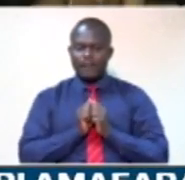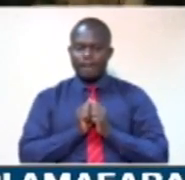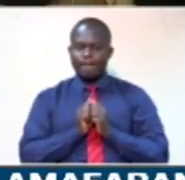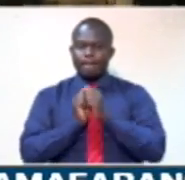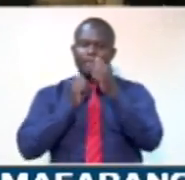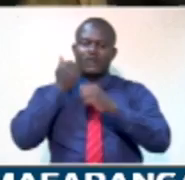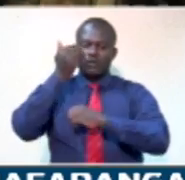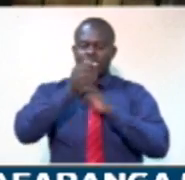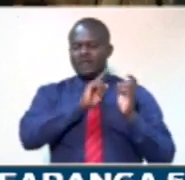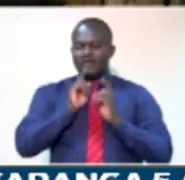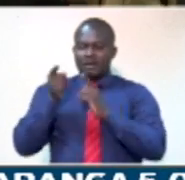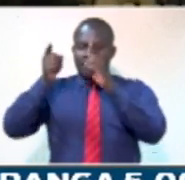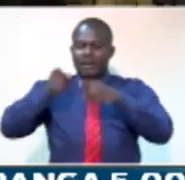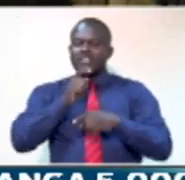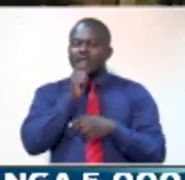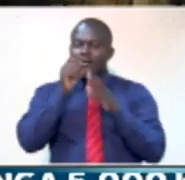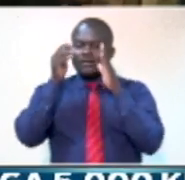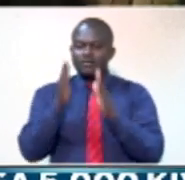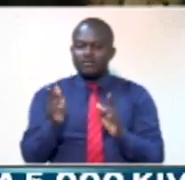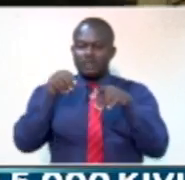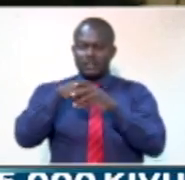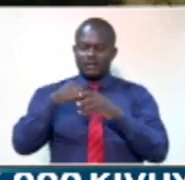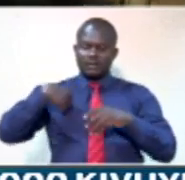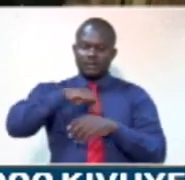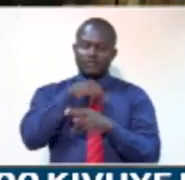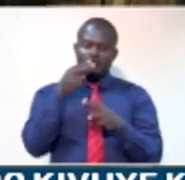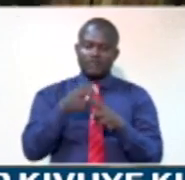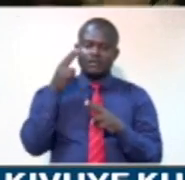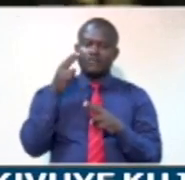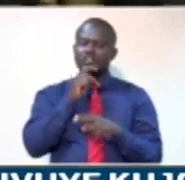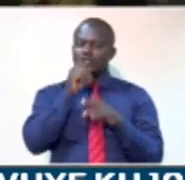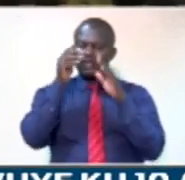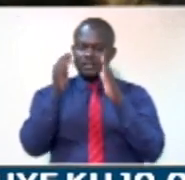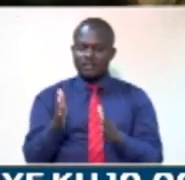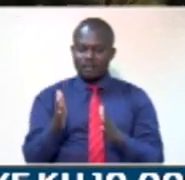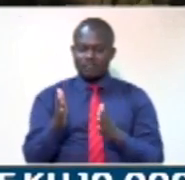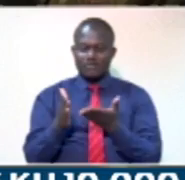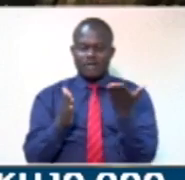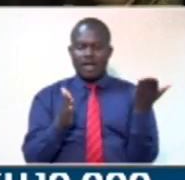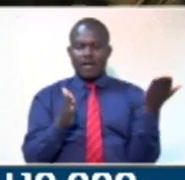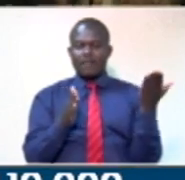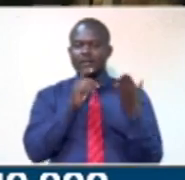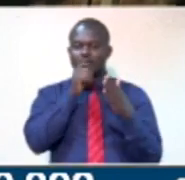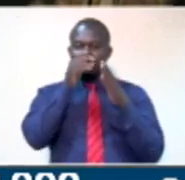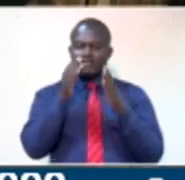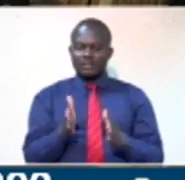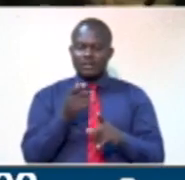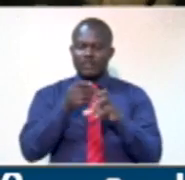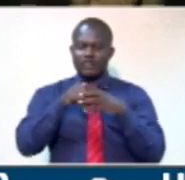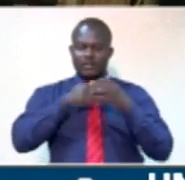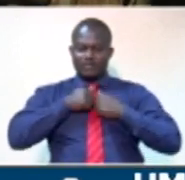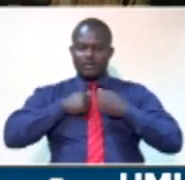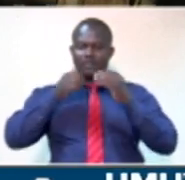Nyuma y'ingabo aba baje n'abanyamakuru hani wacu tubita majurnalista. Aba ni majurnalista bavuye mu